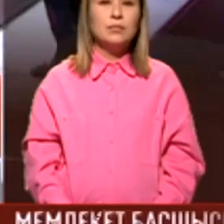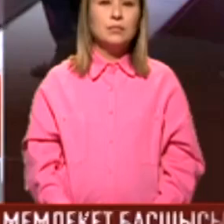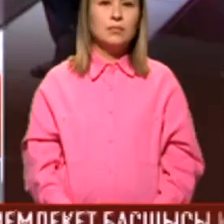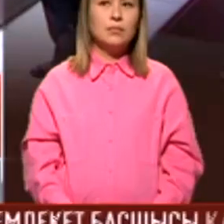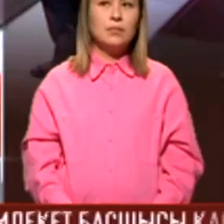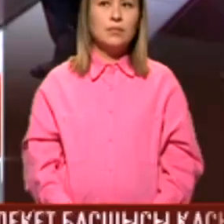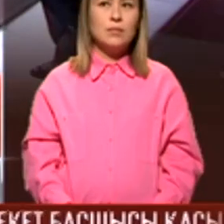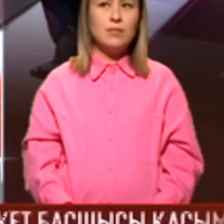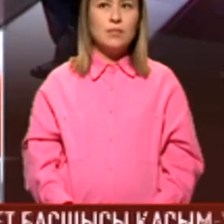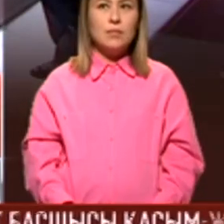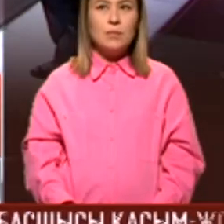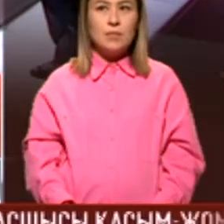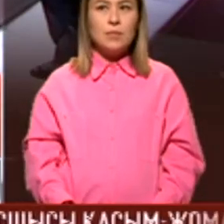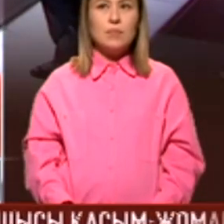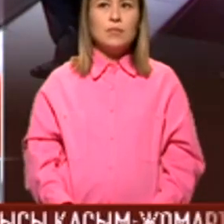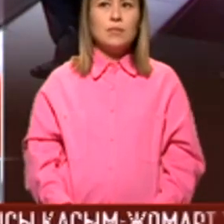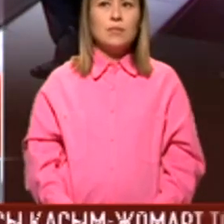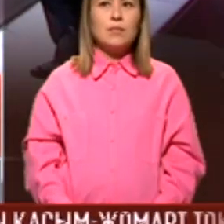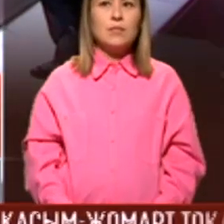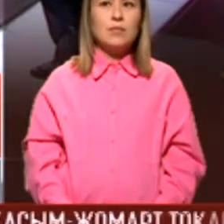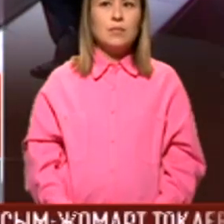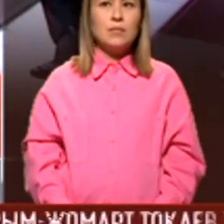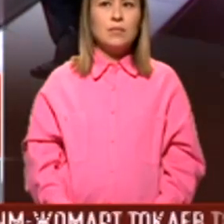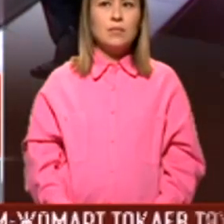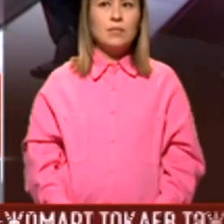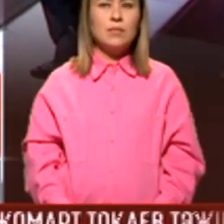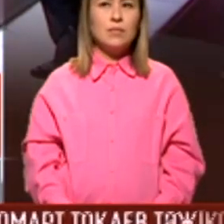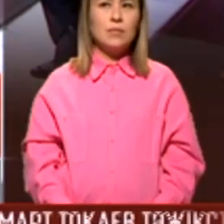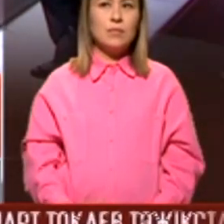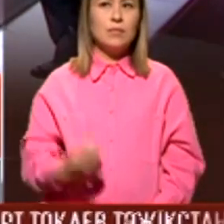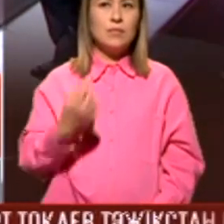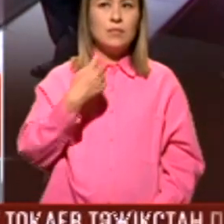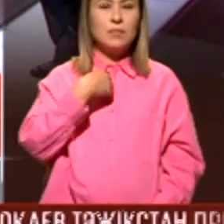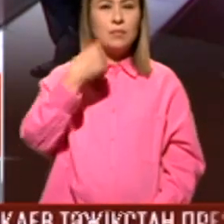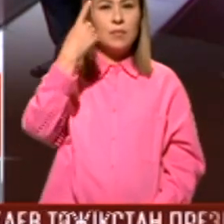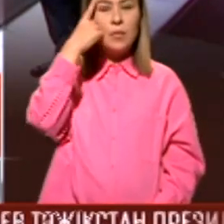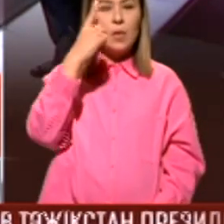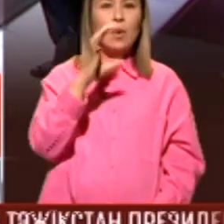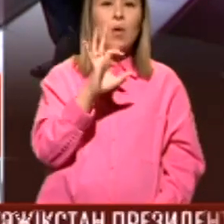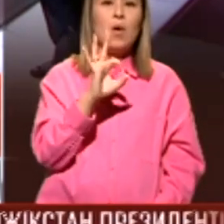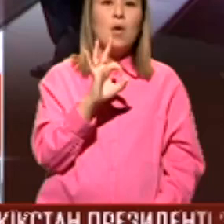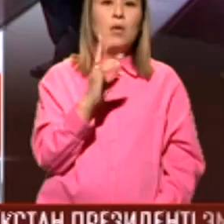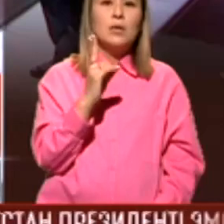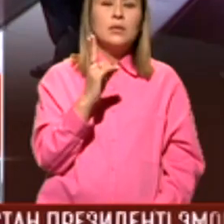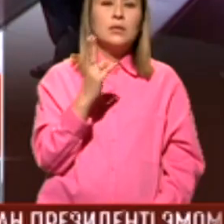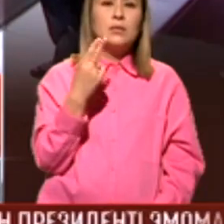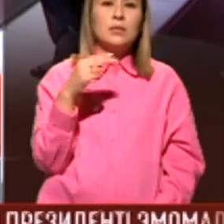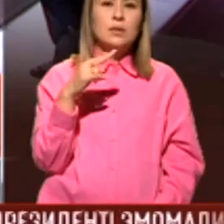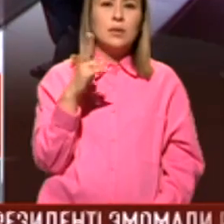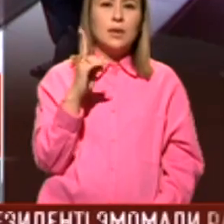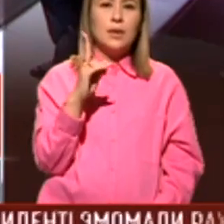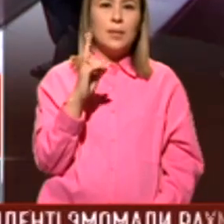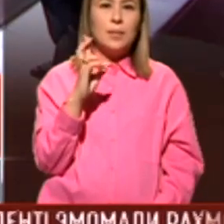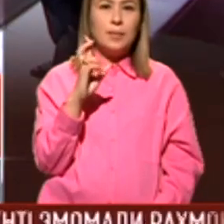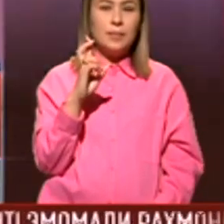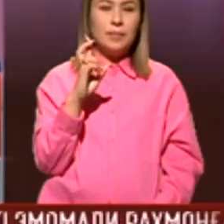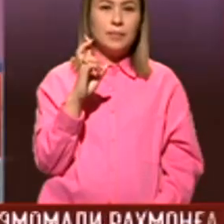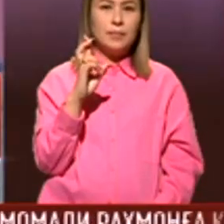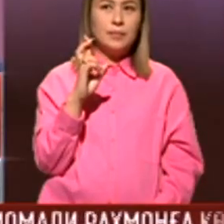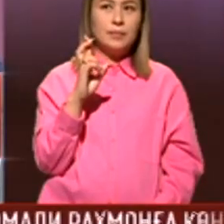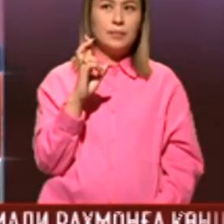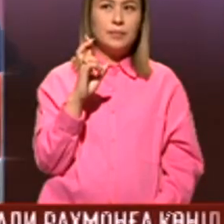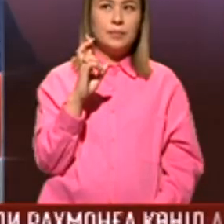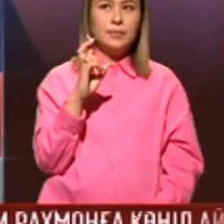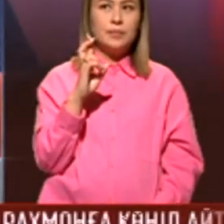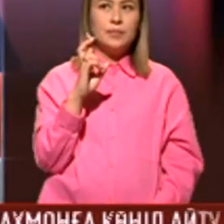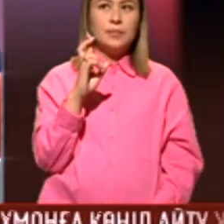тұжырымдама. Сіз не ойлайсыз, Амангелді Мырза? Естай Мырза, қалай ойлайсыздар? Менің ойымша ОДКБ әуел бастан жаңа Айдос Мырзаның айтып